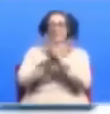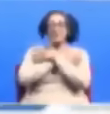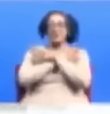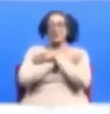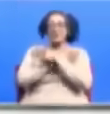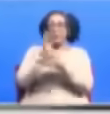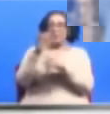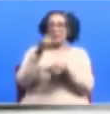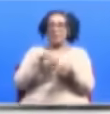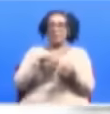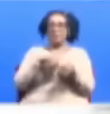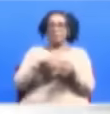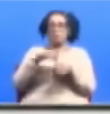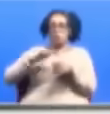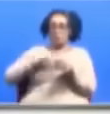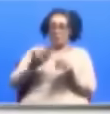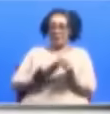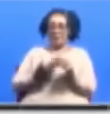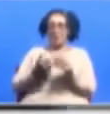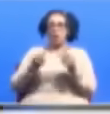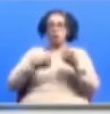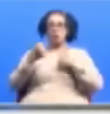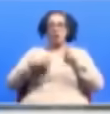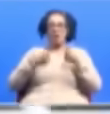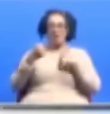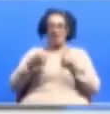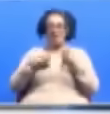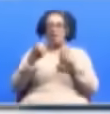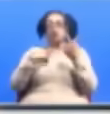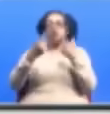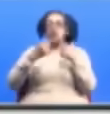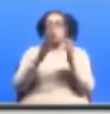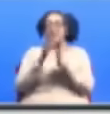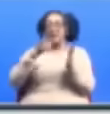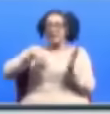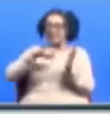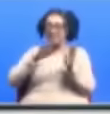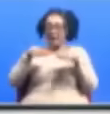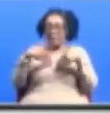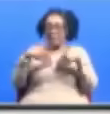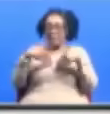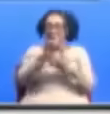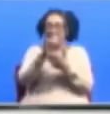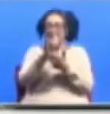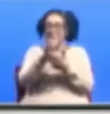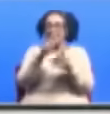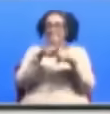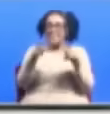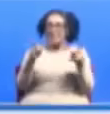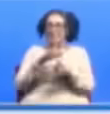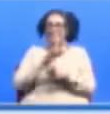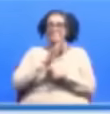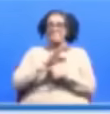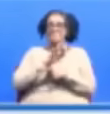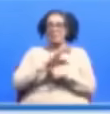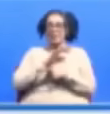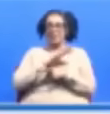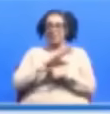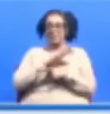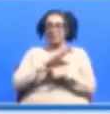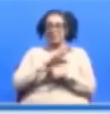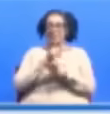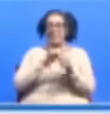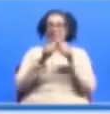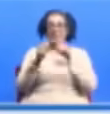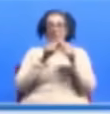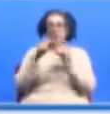hicho. Mwanamke huyo ni raia wa Rwanda. Alizungumza nasi kuhusu kisa chenyewe ila akaogopa kufanya mahojiano kwa